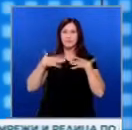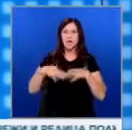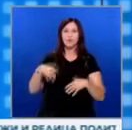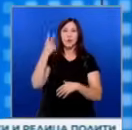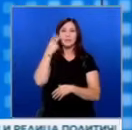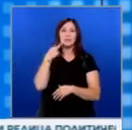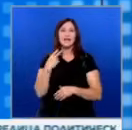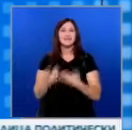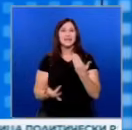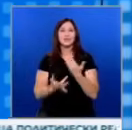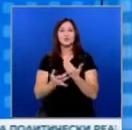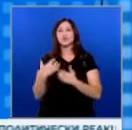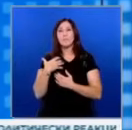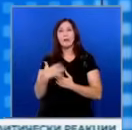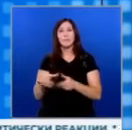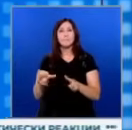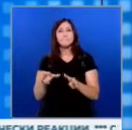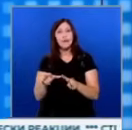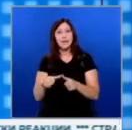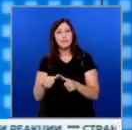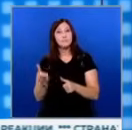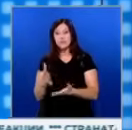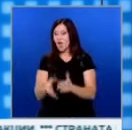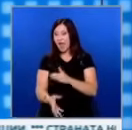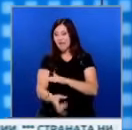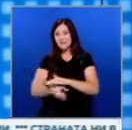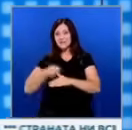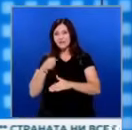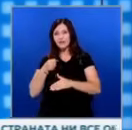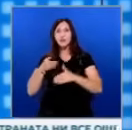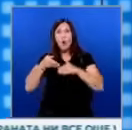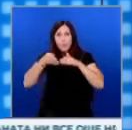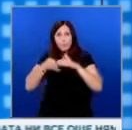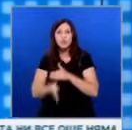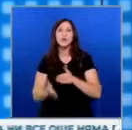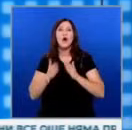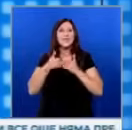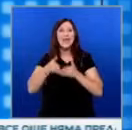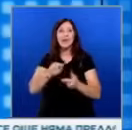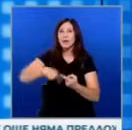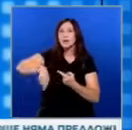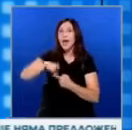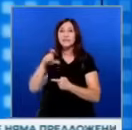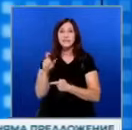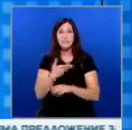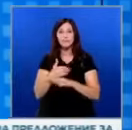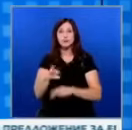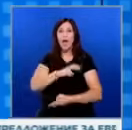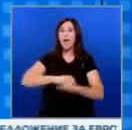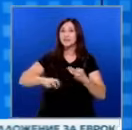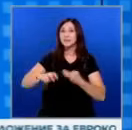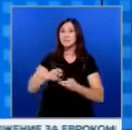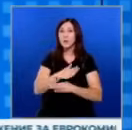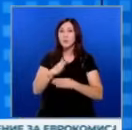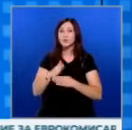Тялото на британския технологичен магнат Майк Линч беше извадено от потъналата му яхта край Сицилия. Продължава издирването